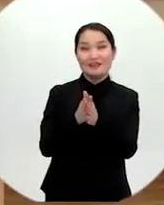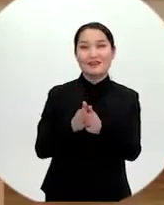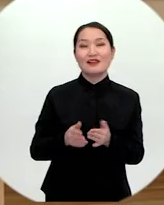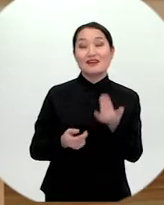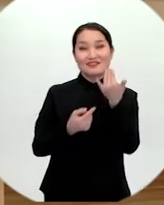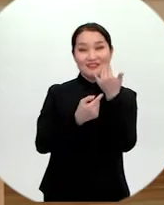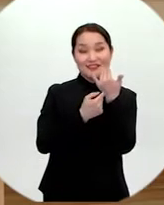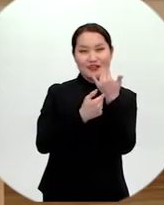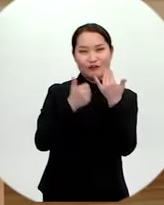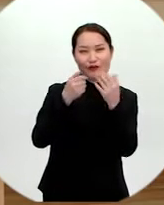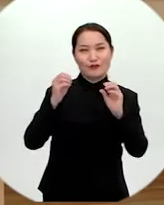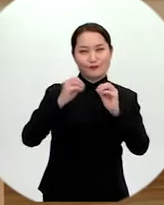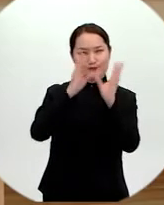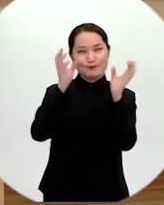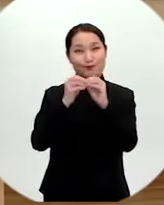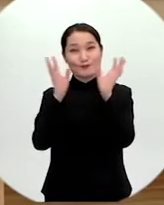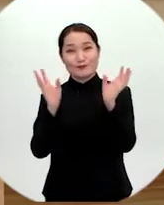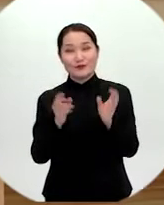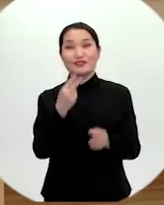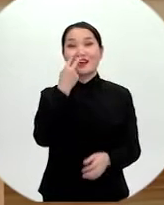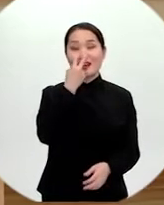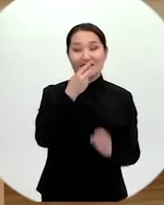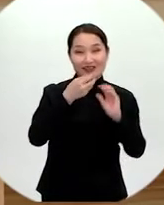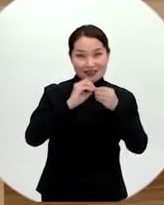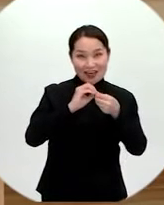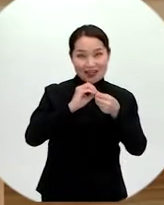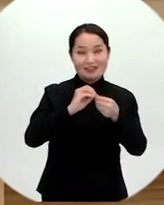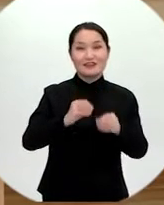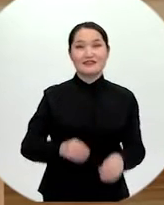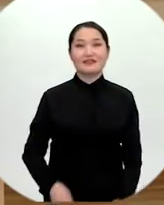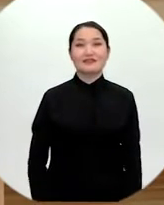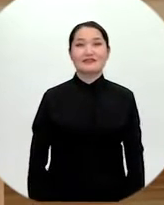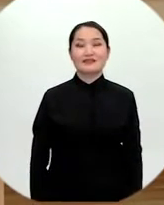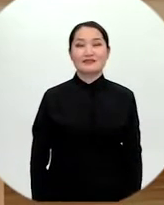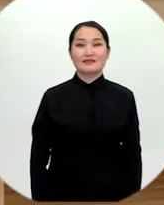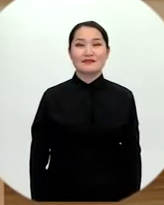지지기 바이줄 하겠어 그러고 있지. 자, 야지 바이줄 하고 그 지지기만 믿지. 어떤